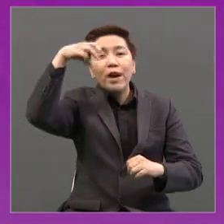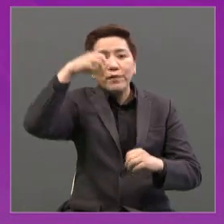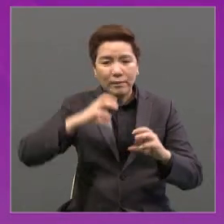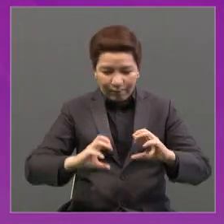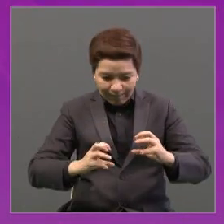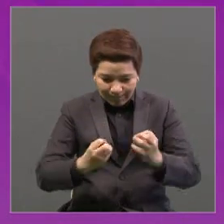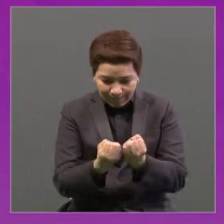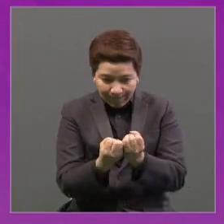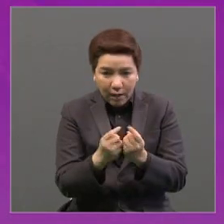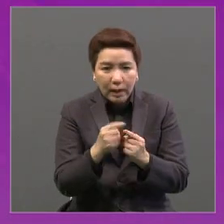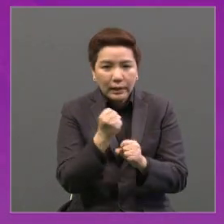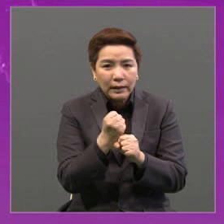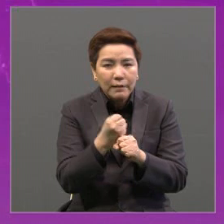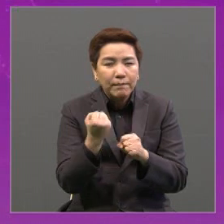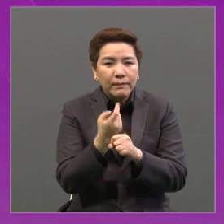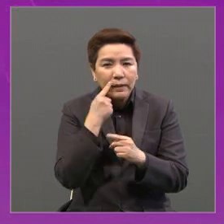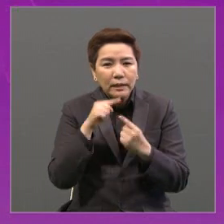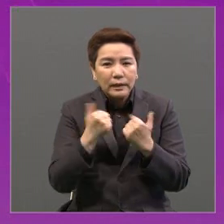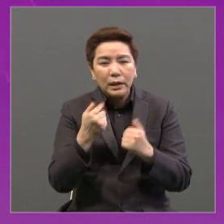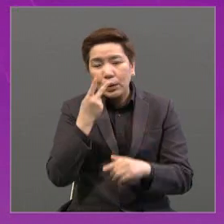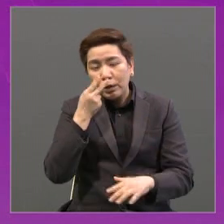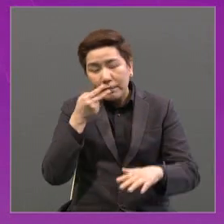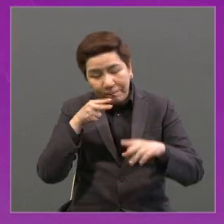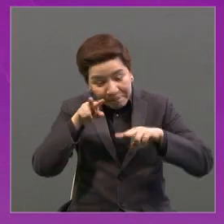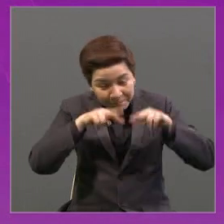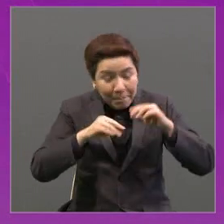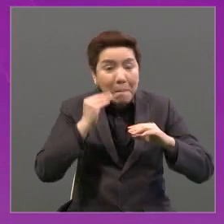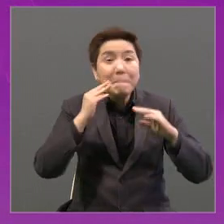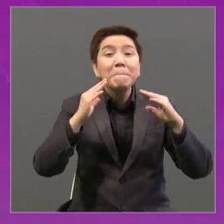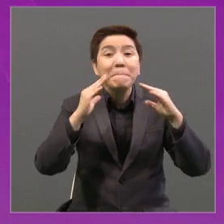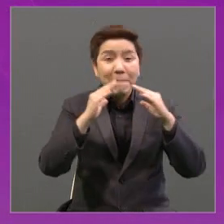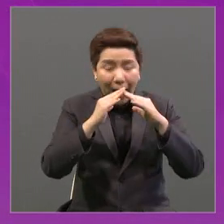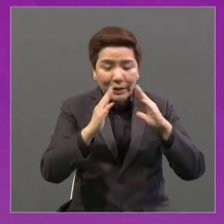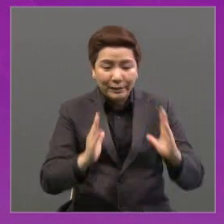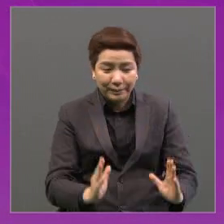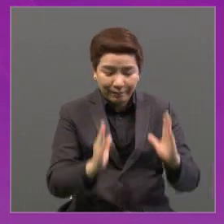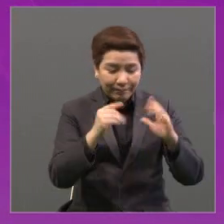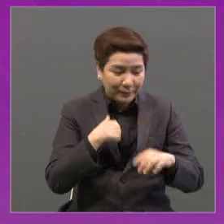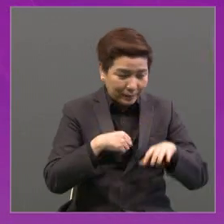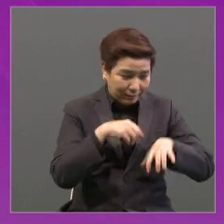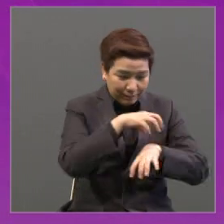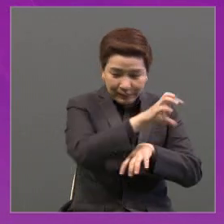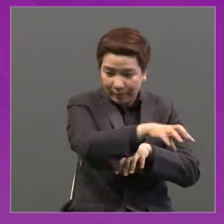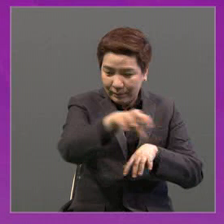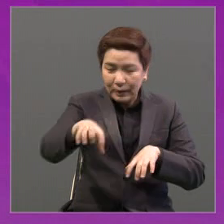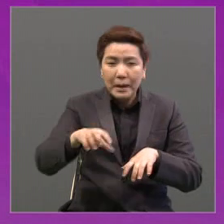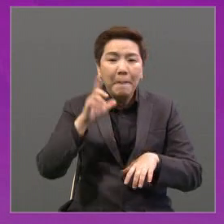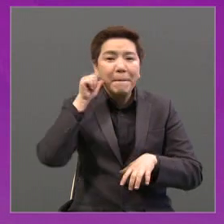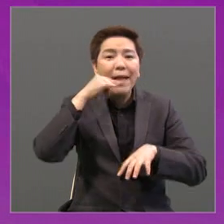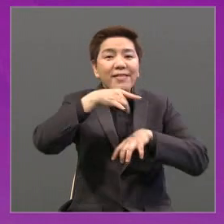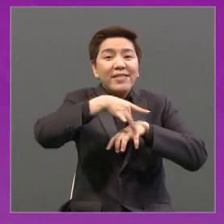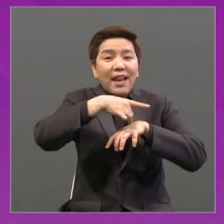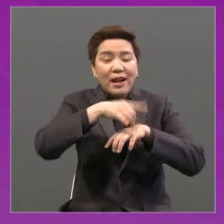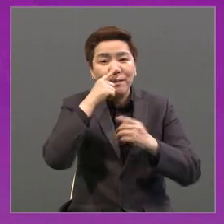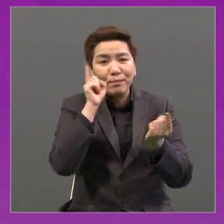ฟ้าเพื่อขุดคลิปโตcurrencyหลังจากที่บุกเข้าไปตรวจค้นบ้านแล้วก็อาคารพาณิชย์ 3จุดค่ะในพื้นที่ของอำเภอแม่แตง